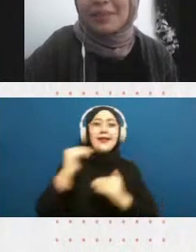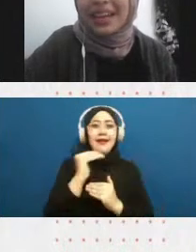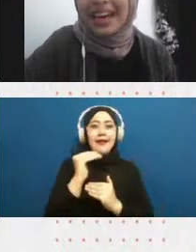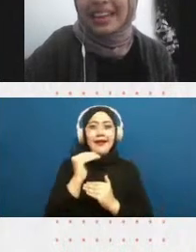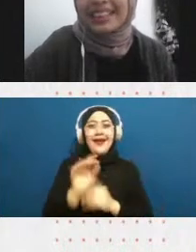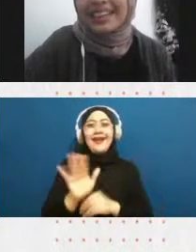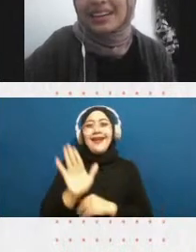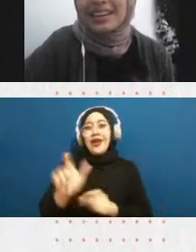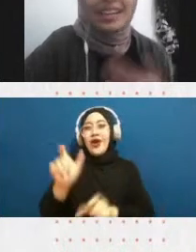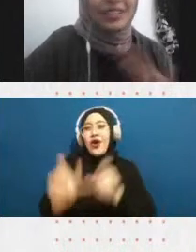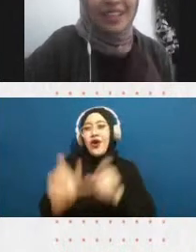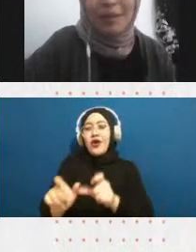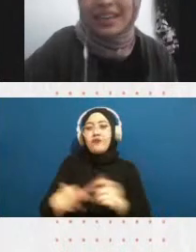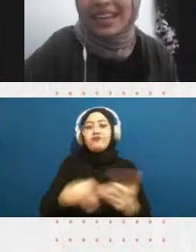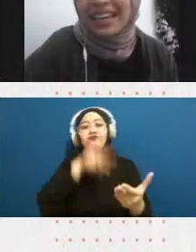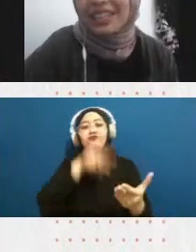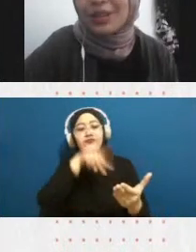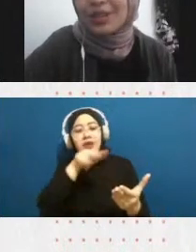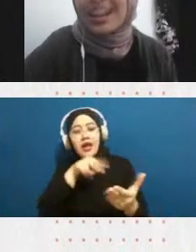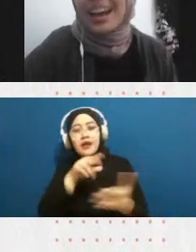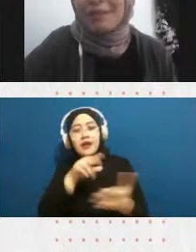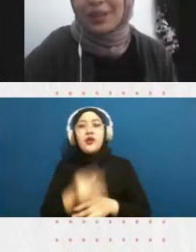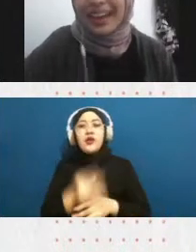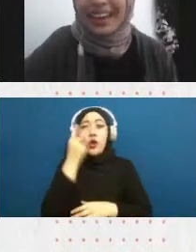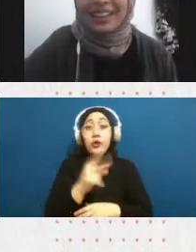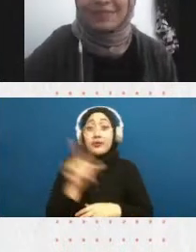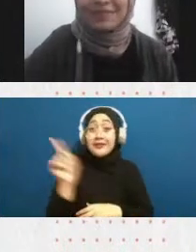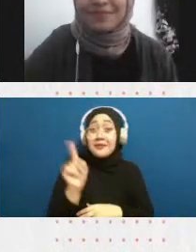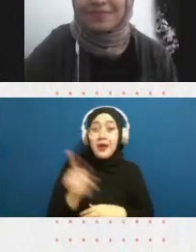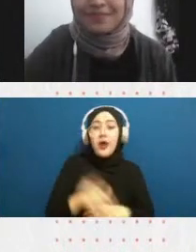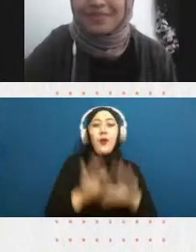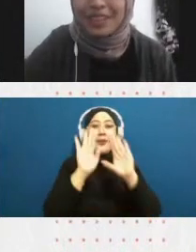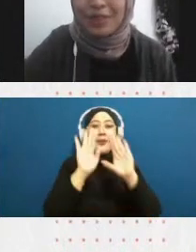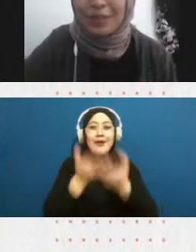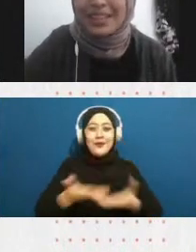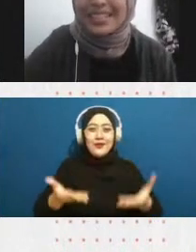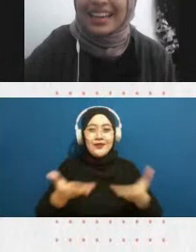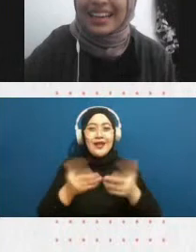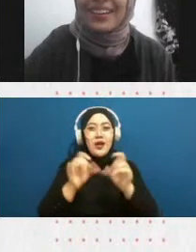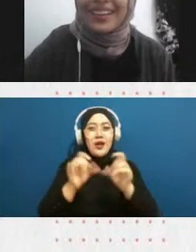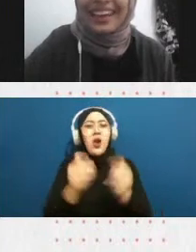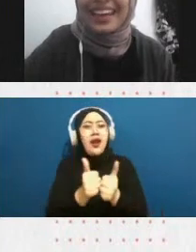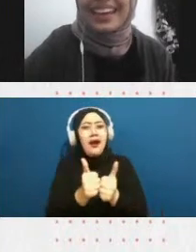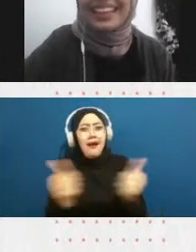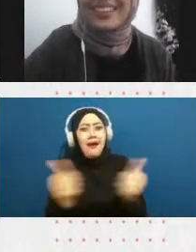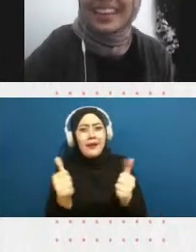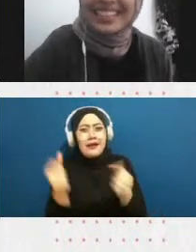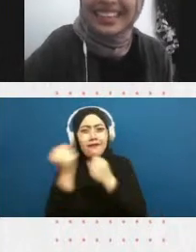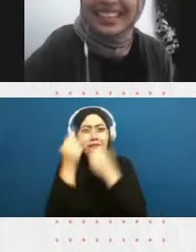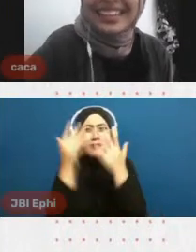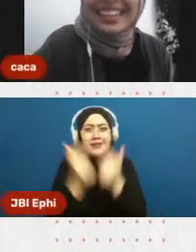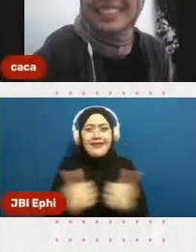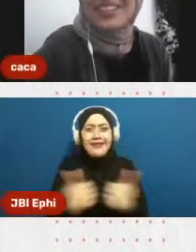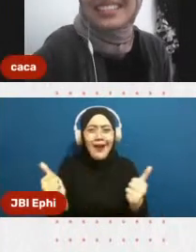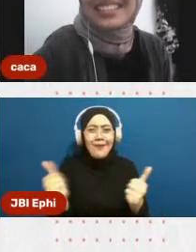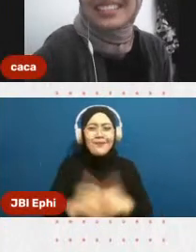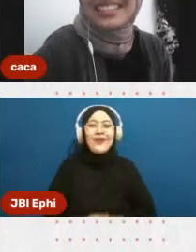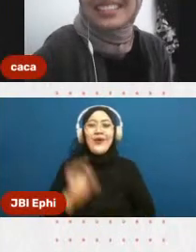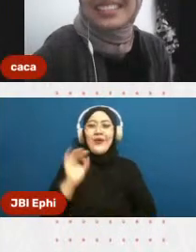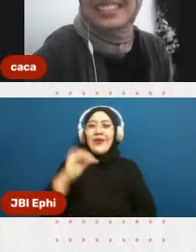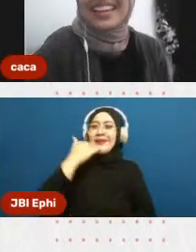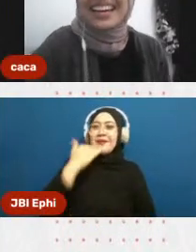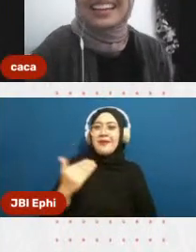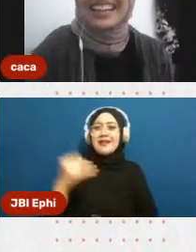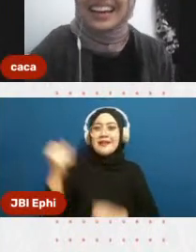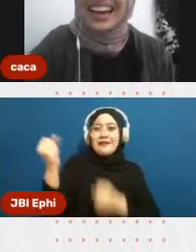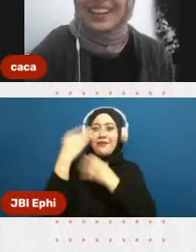pelanggan bisa melihat dari sosial media kita juga sudah lengkap gitu ya Kak ya. Betul. Informasinya. Oke, terima kasih Kak Riza atas informasinya nih,